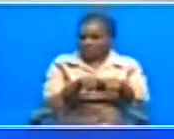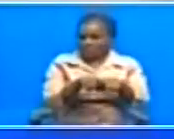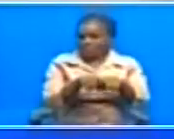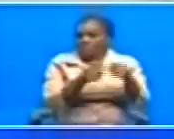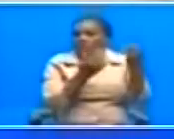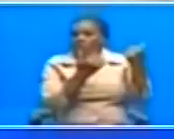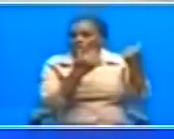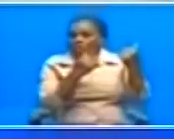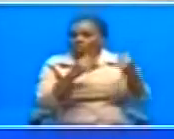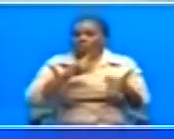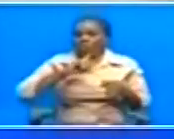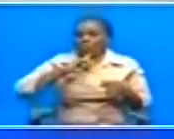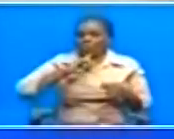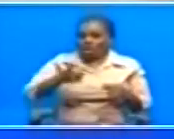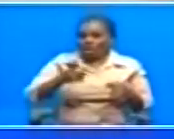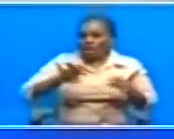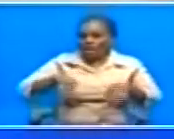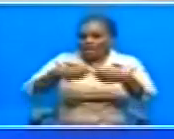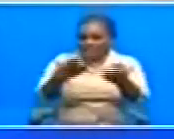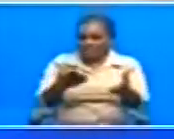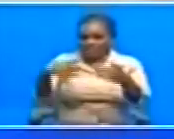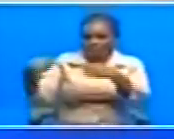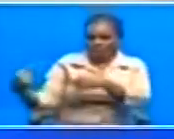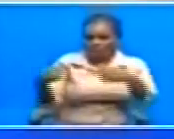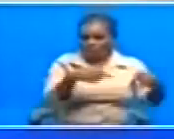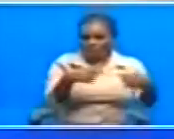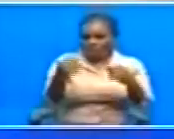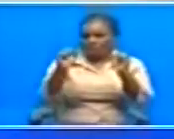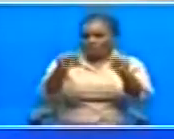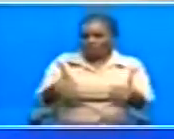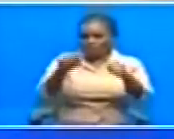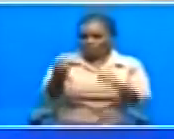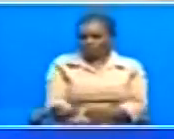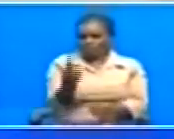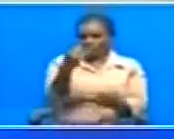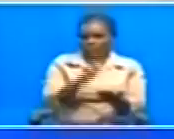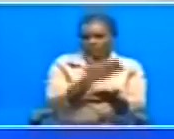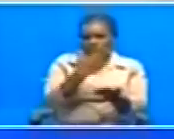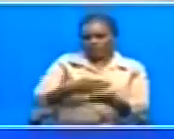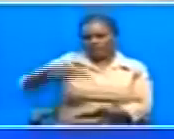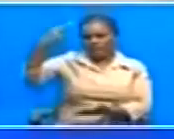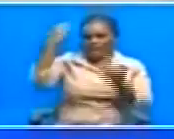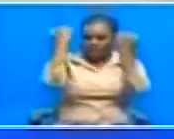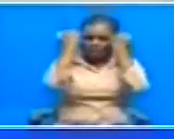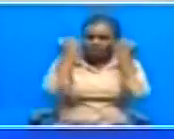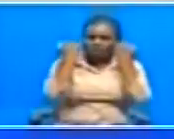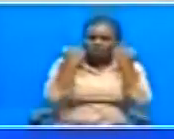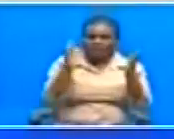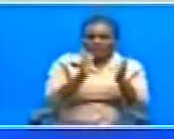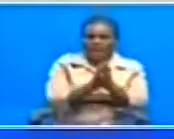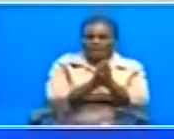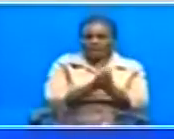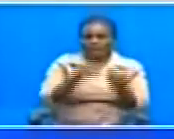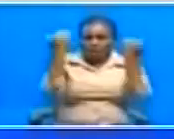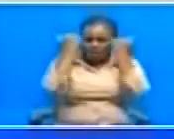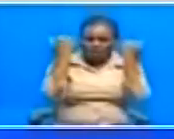itatoa mwelekeo mwafaka kuhusu mgongano ambao unatizamwa kuwa kati ya Mahakama Kuu na mahakama inayoongozwa